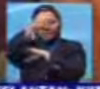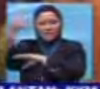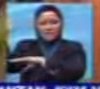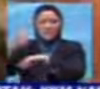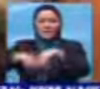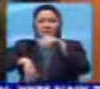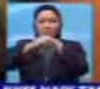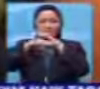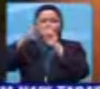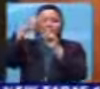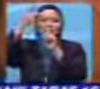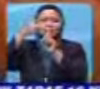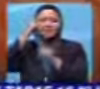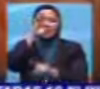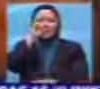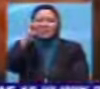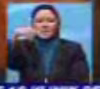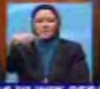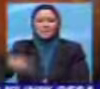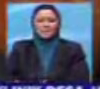FAP.